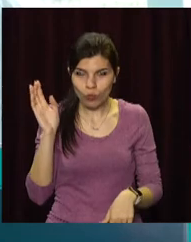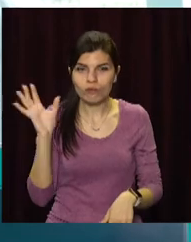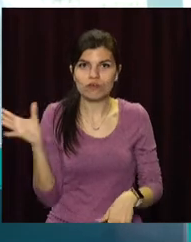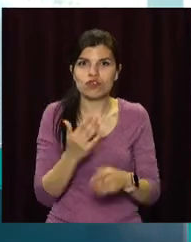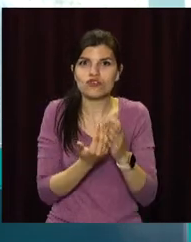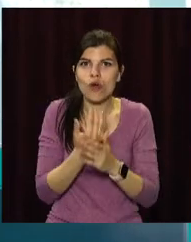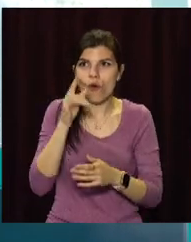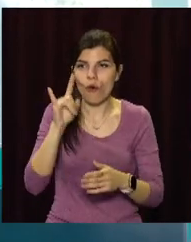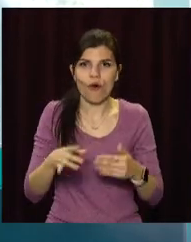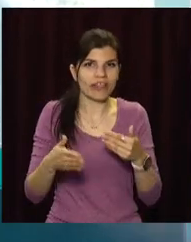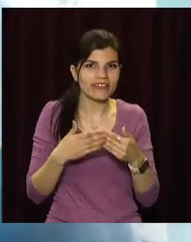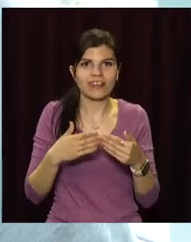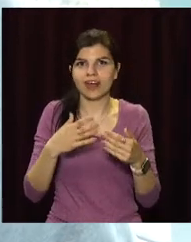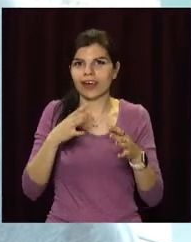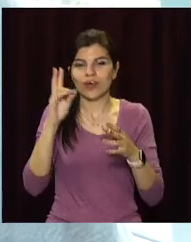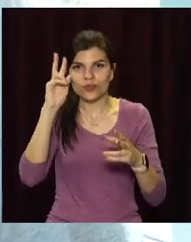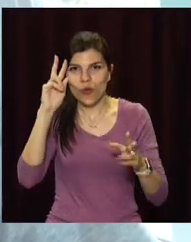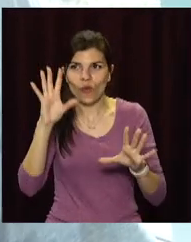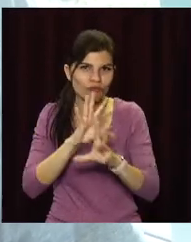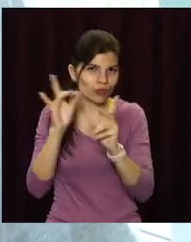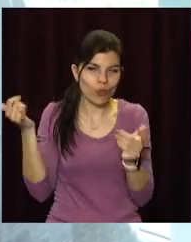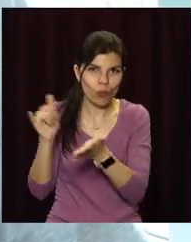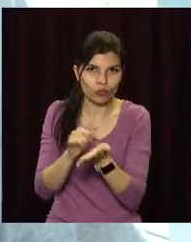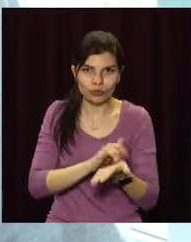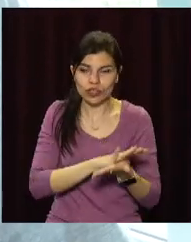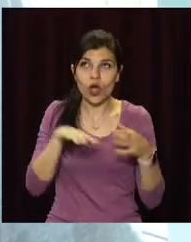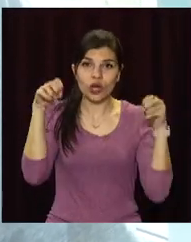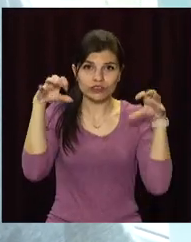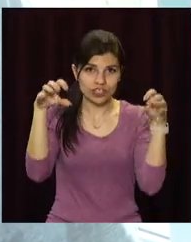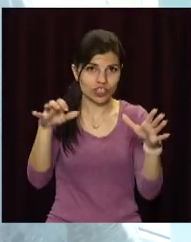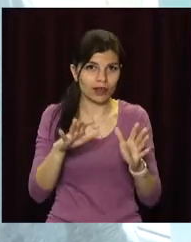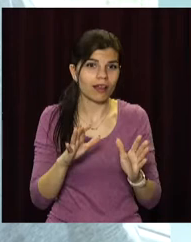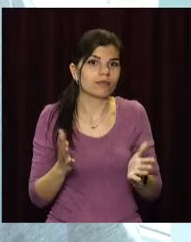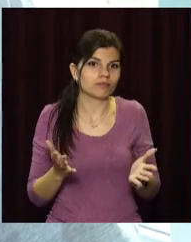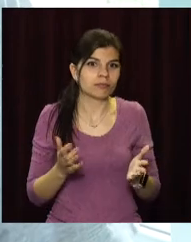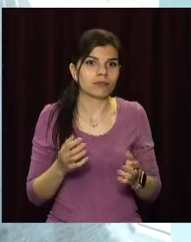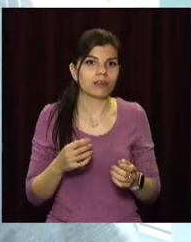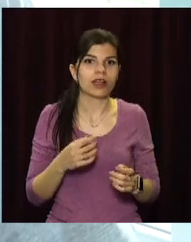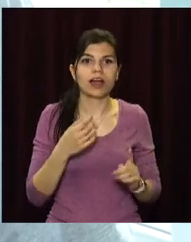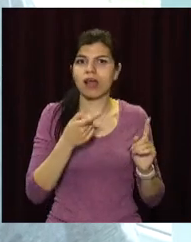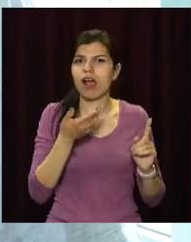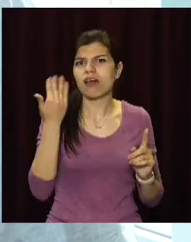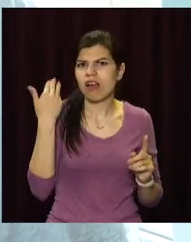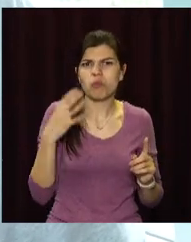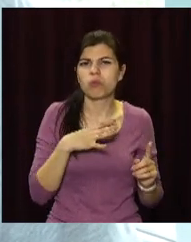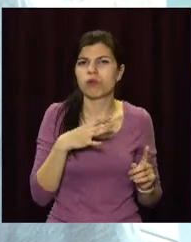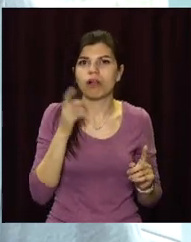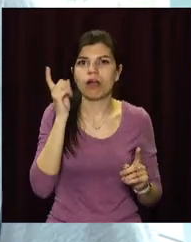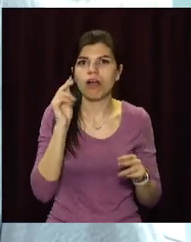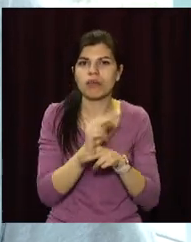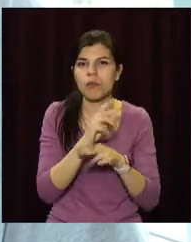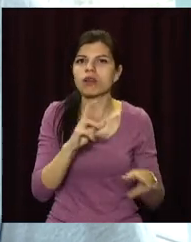окна, двері, там, сантехніка, освещення. Ну, це, наразі, Совєтського Союзу ще не було такого